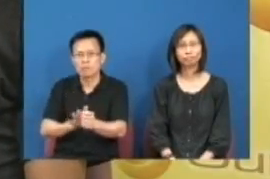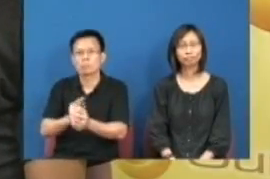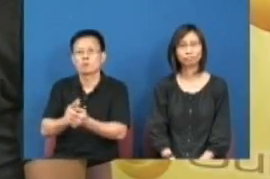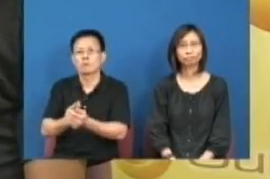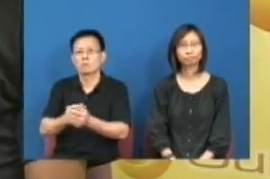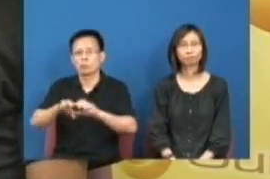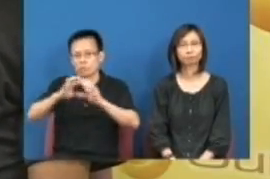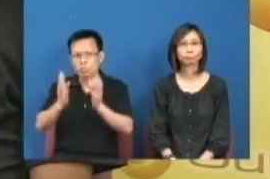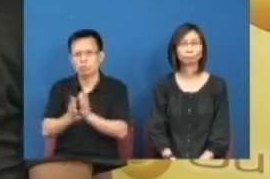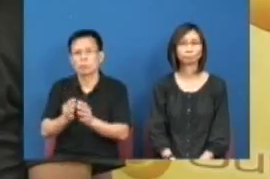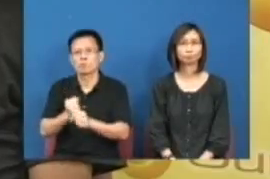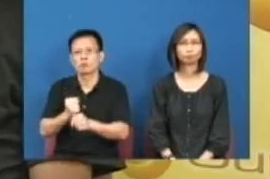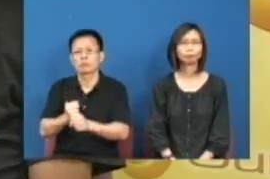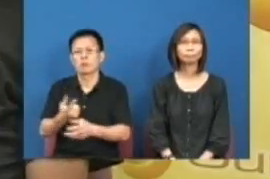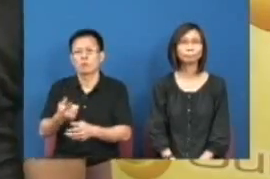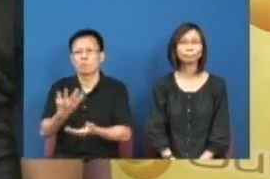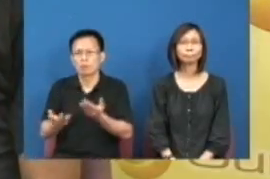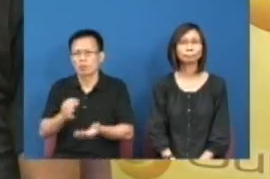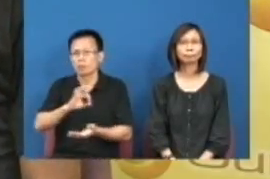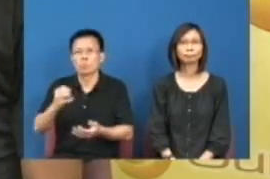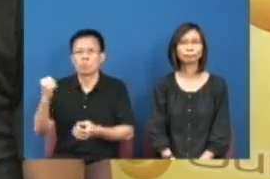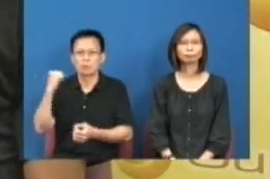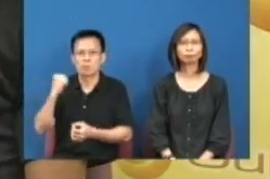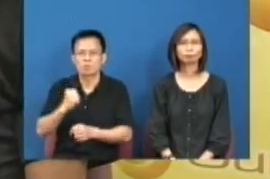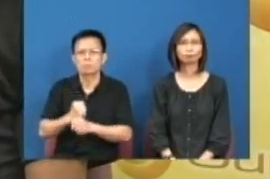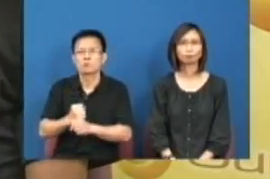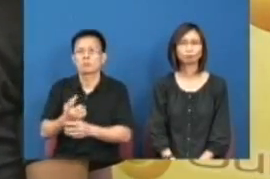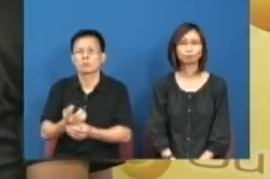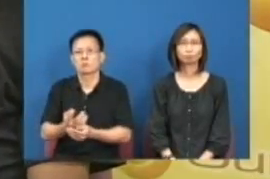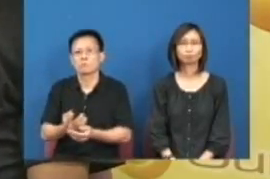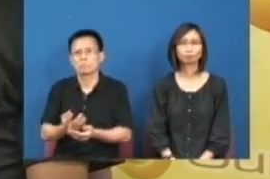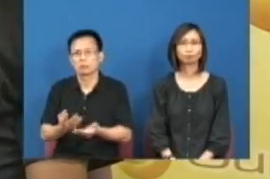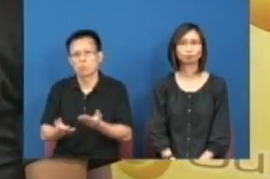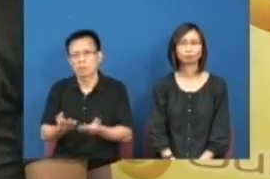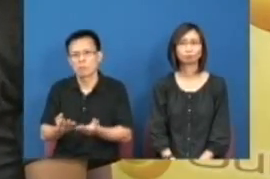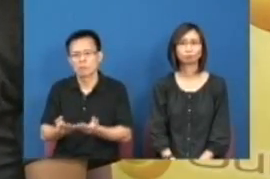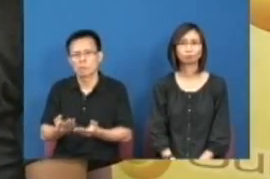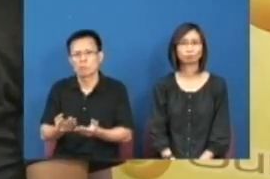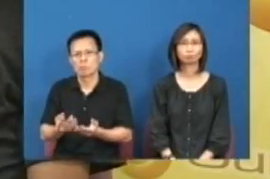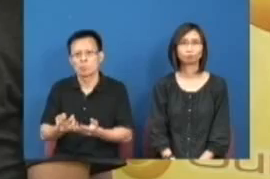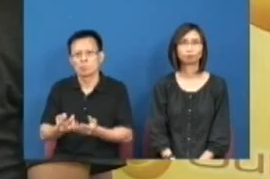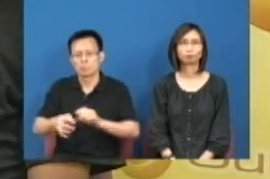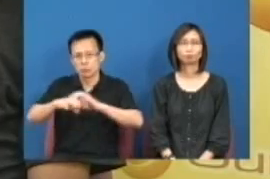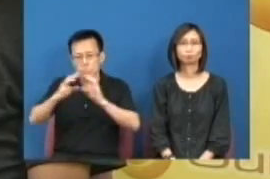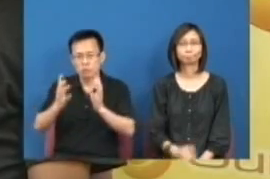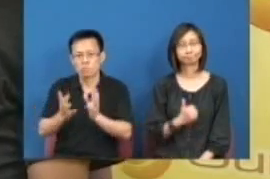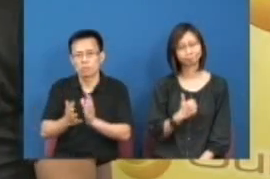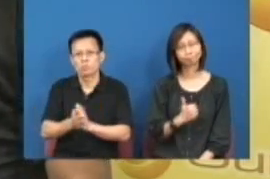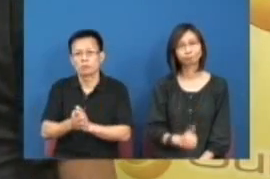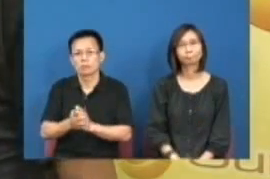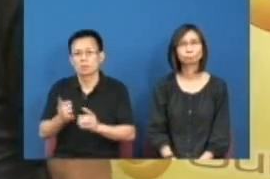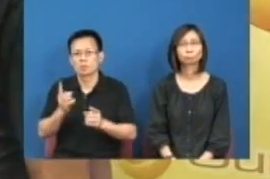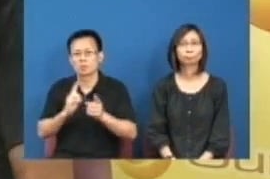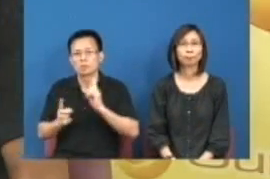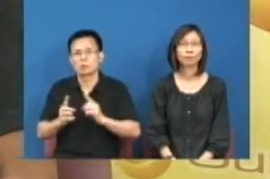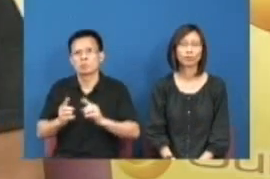我覺得佢基本上冇能力咁做，因為你香港你除非連呢個傳媒嘅自由都冇啦，係咪？當然